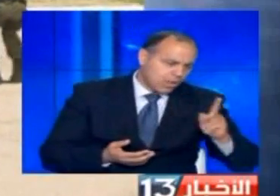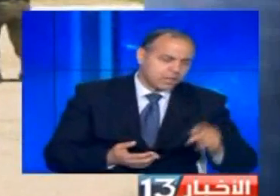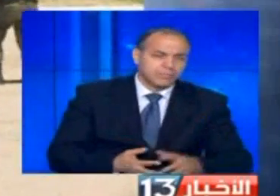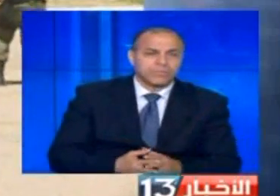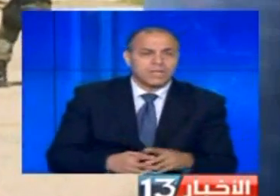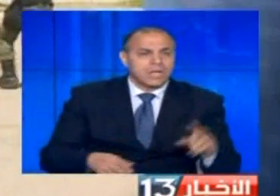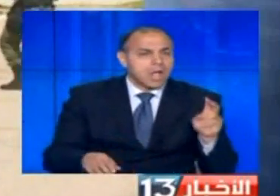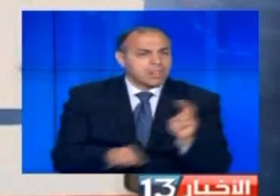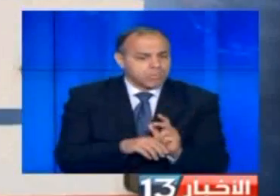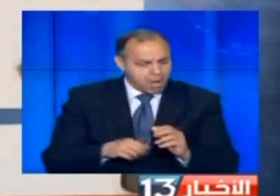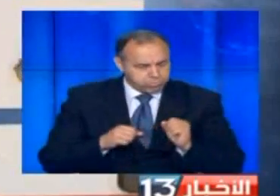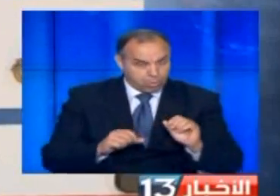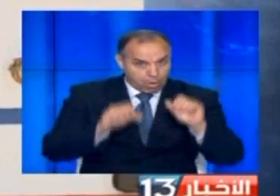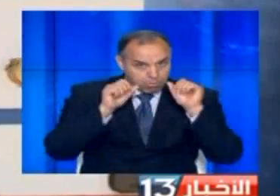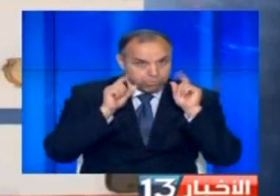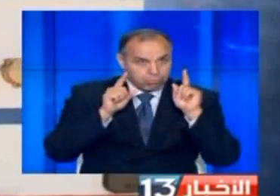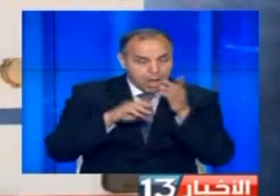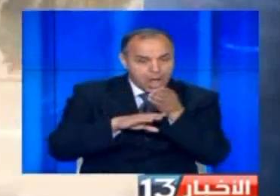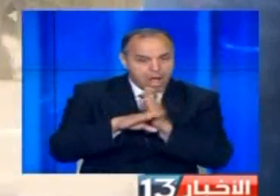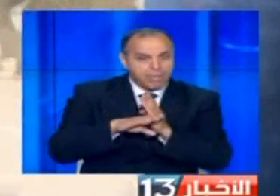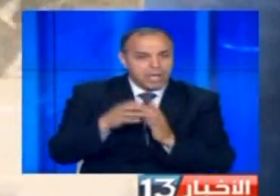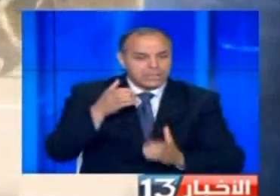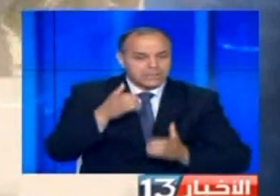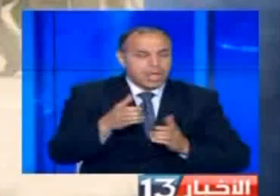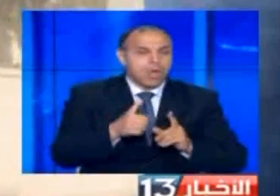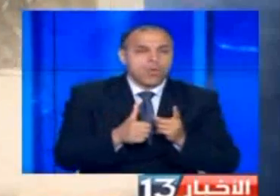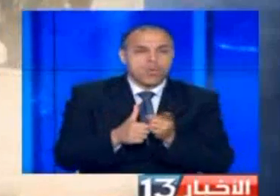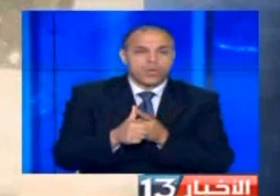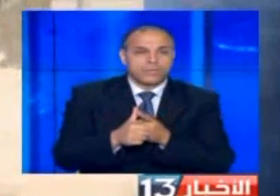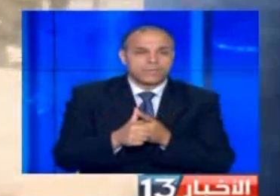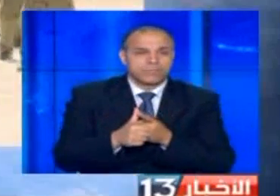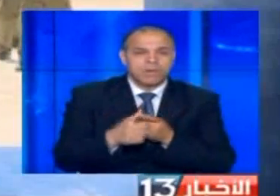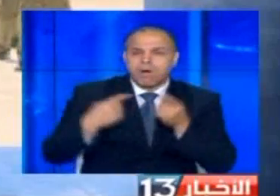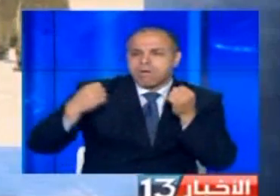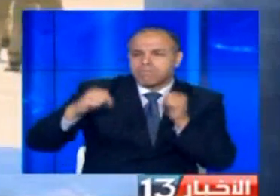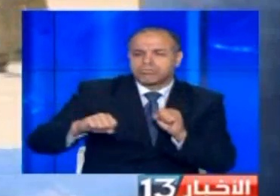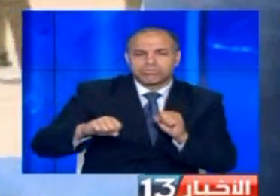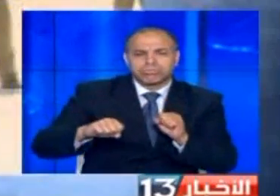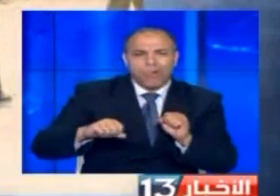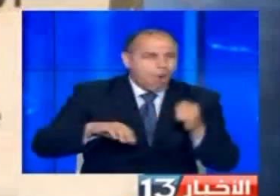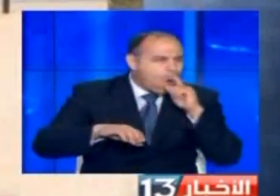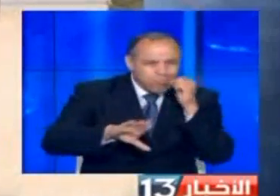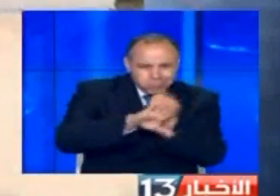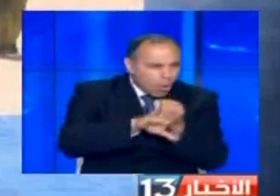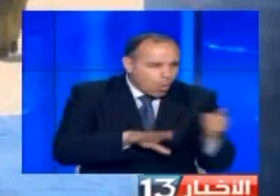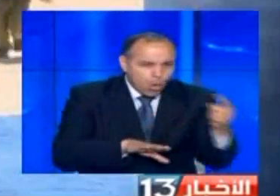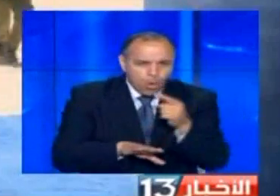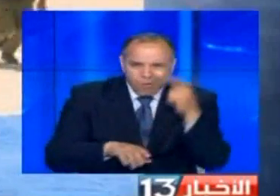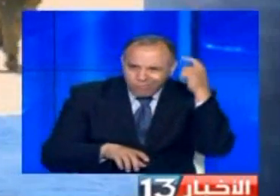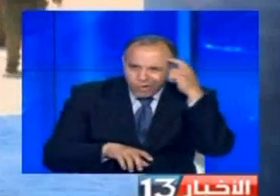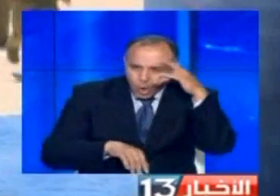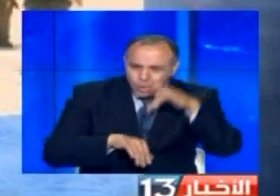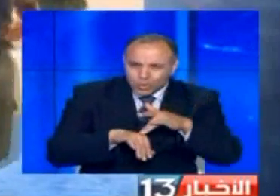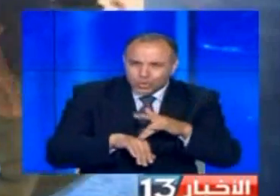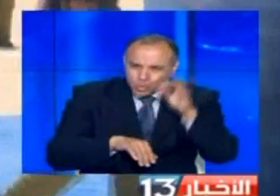وتبقى الاراده واليقظه والجاهز سلاحهم الاول لصد كل الايادي الغادره التي تفكر في